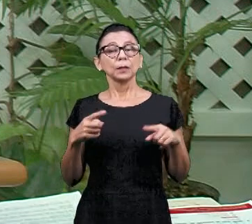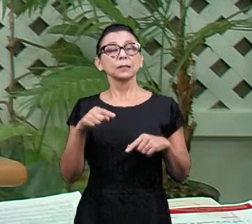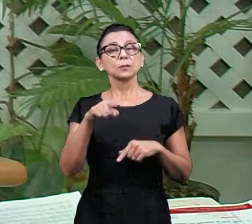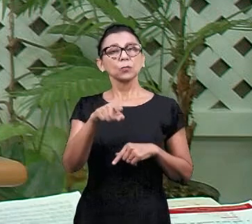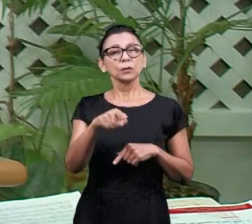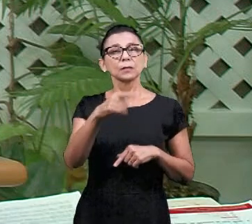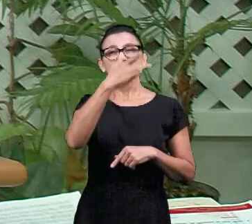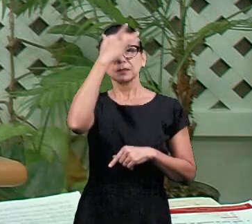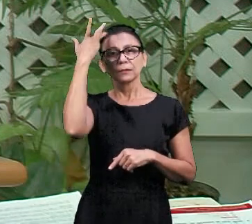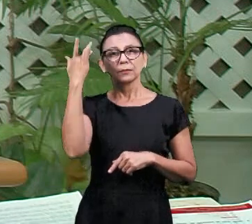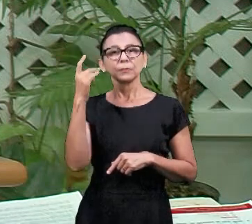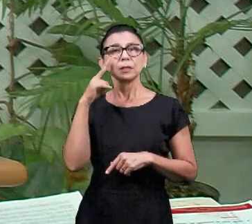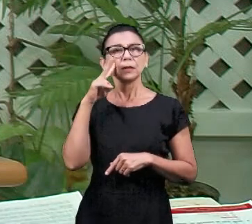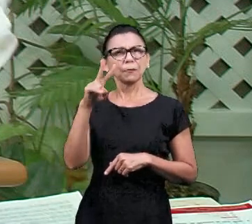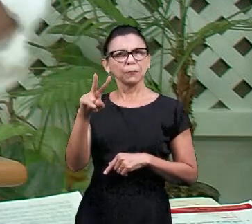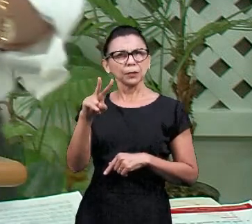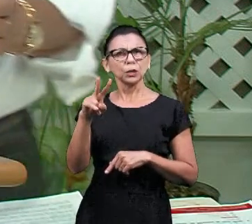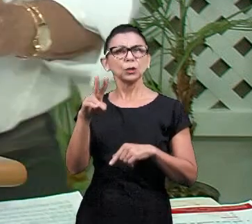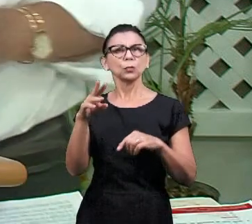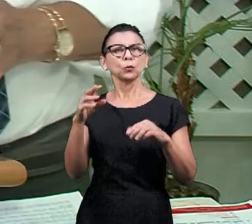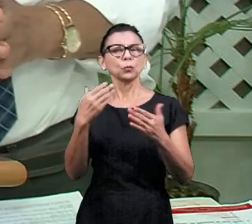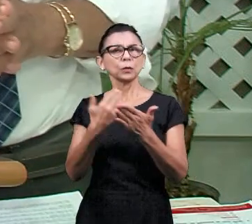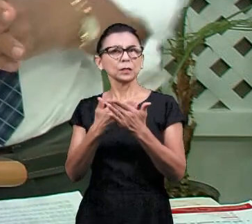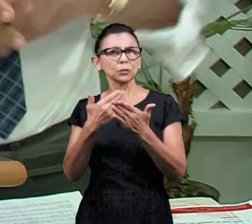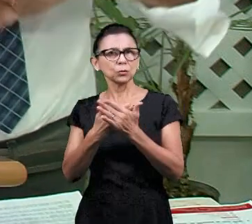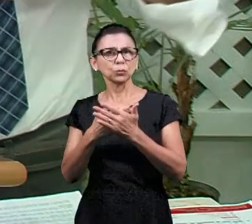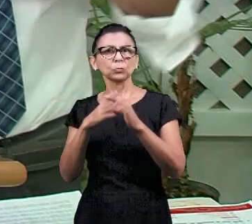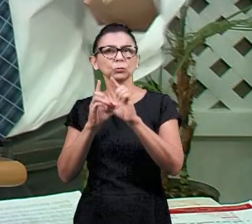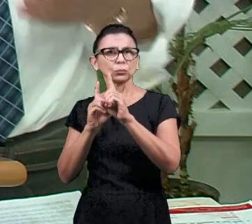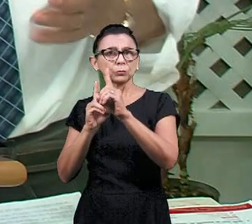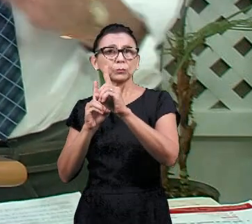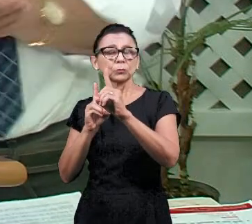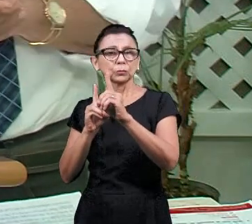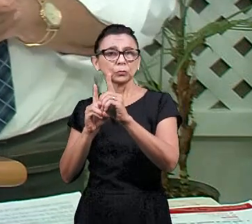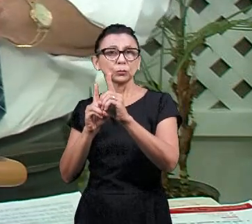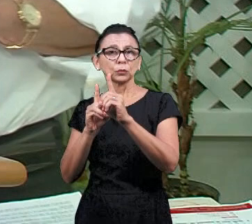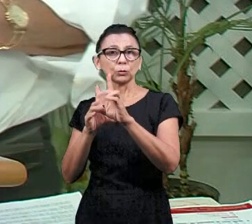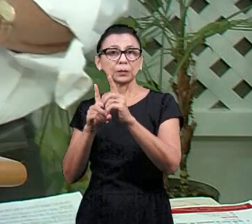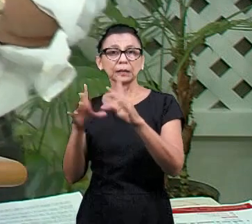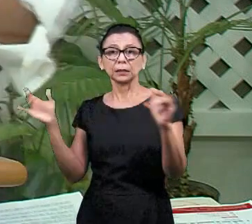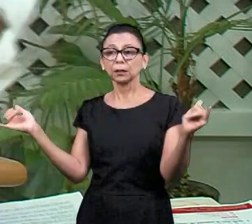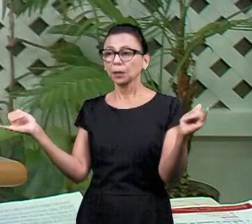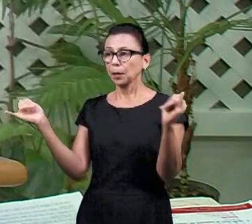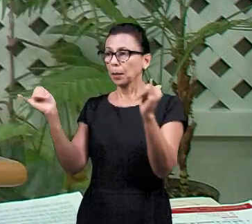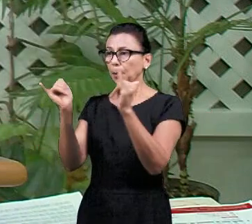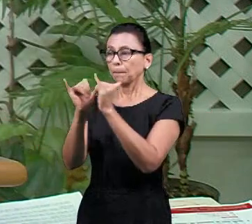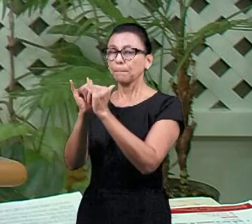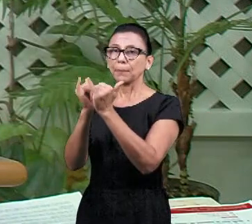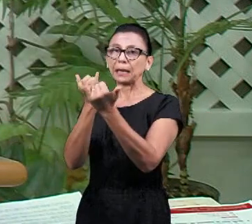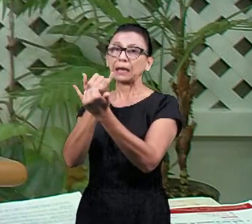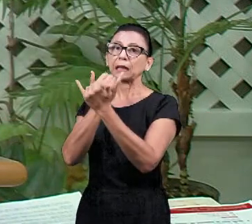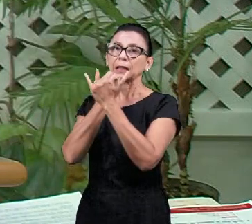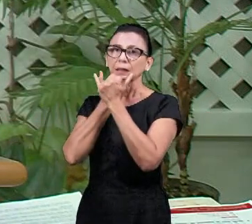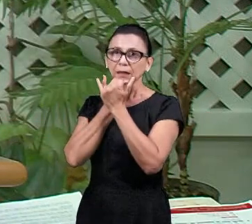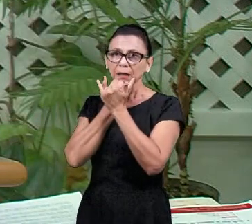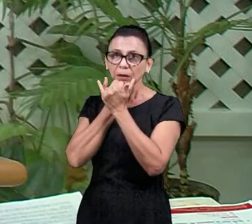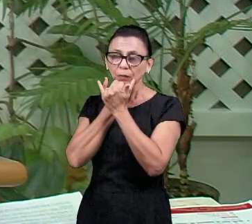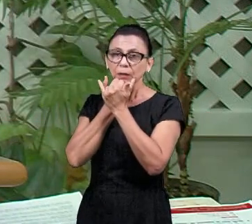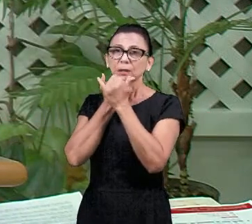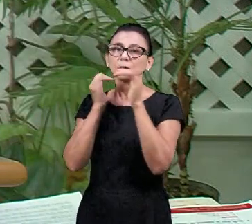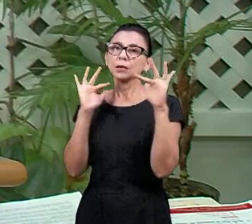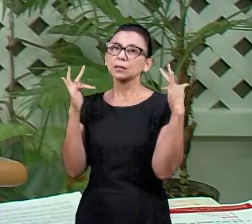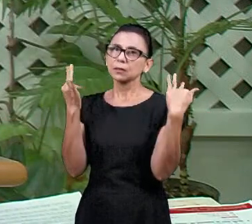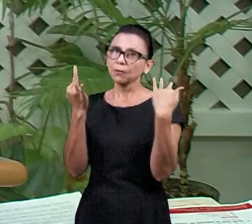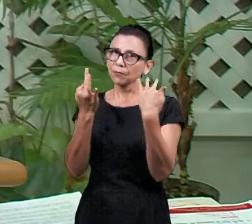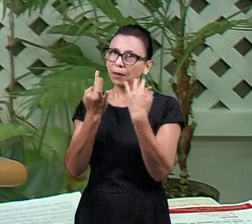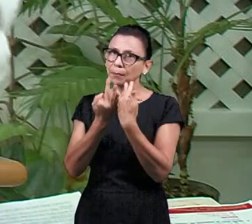du pardon, ils se sont réunis à nouveau et ils ont